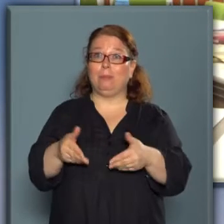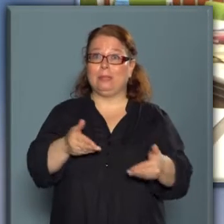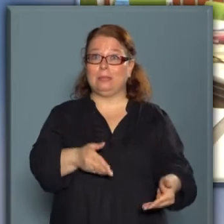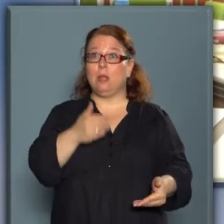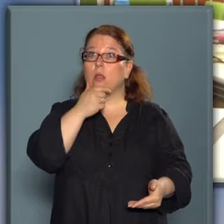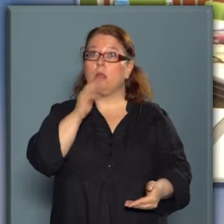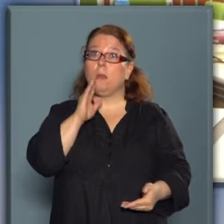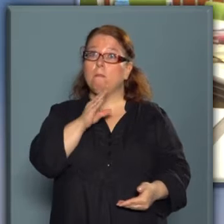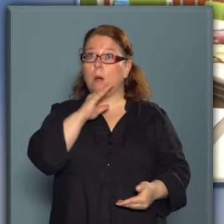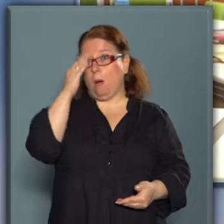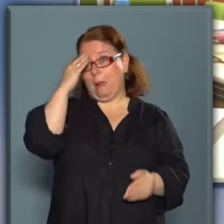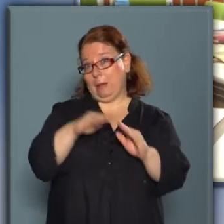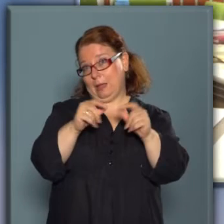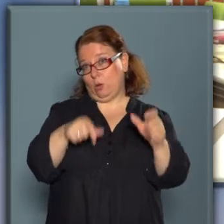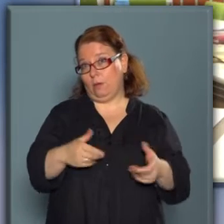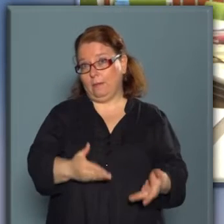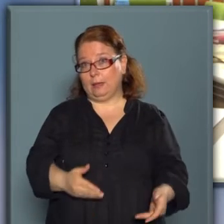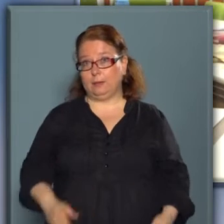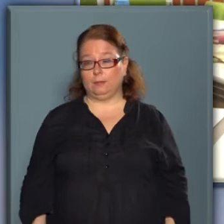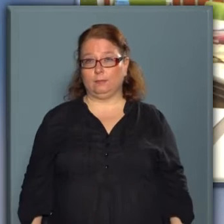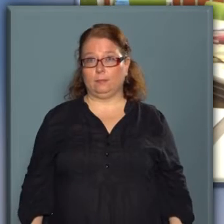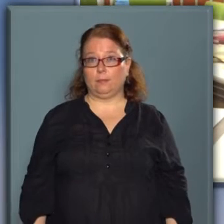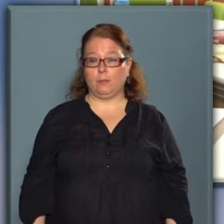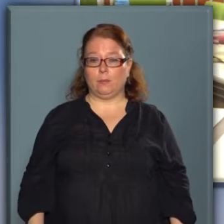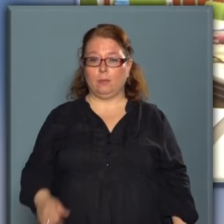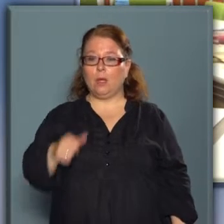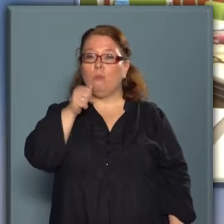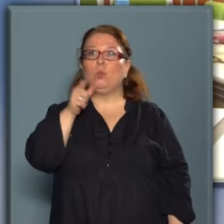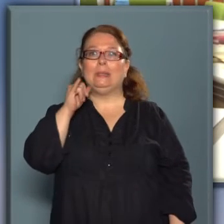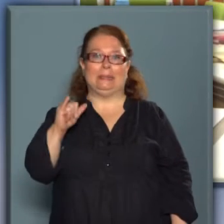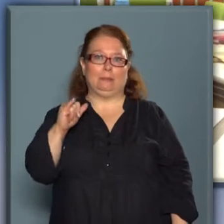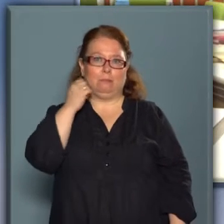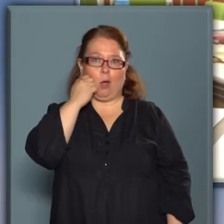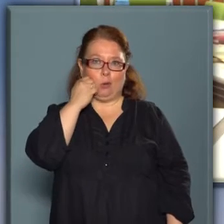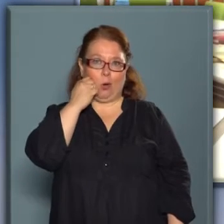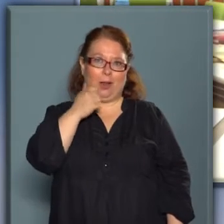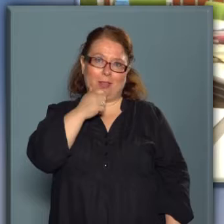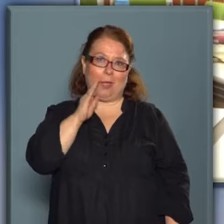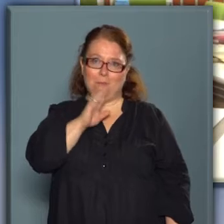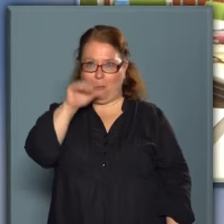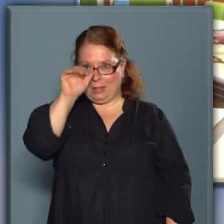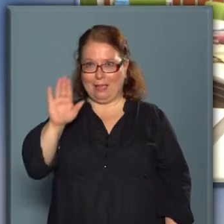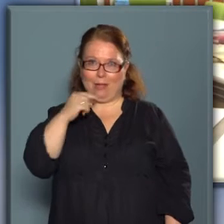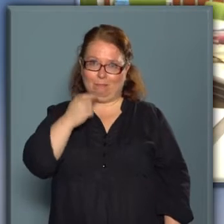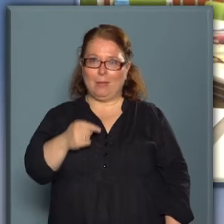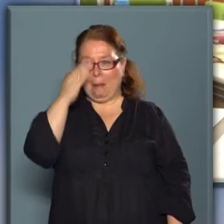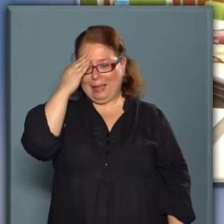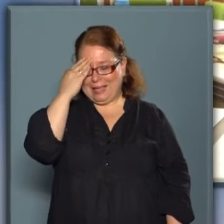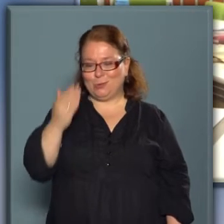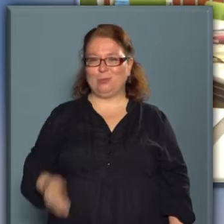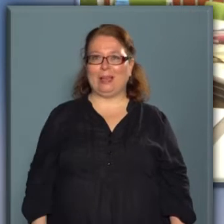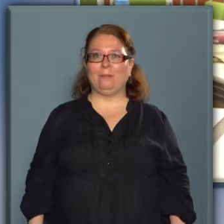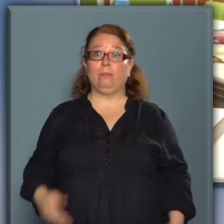a nagymamájának az emlékkönyvét. A Puli Magdolna, emlékezzünk meg a nagymamája nevéről is.